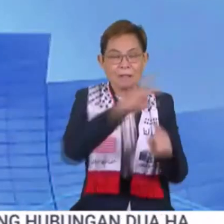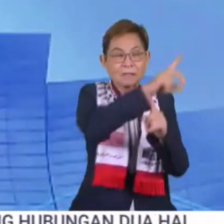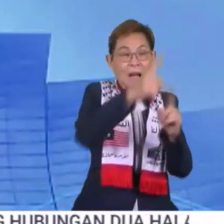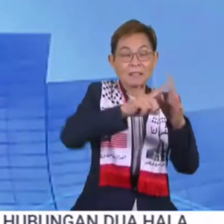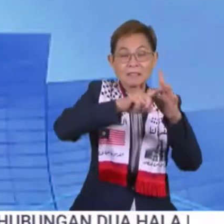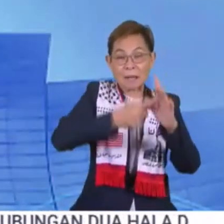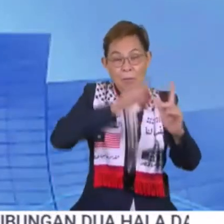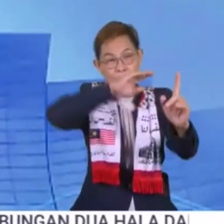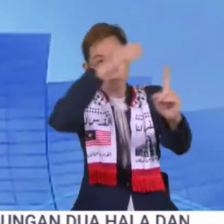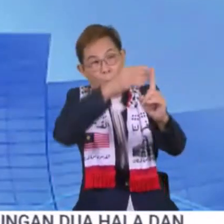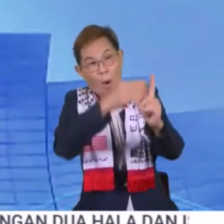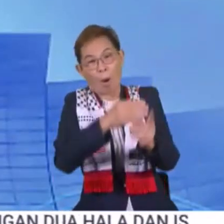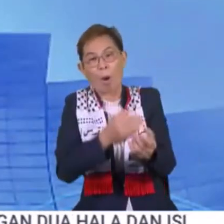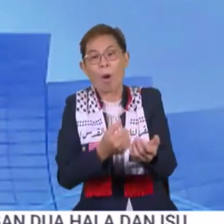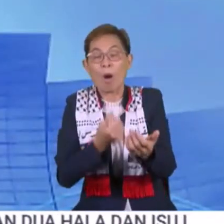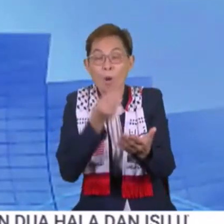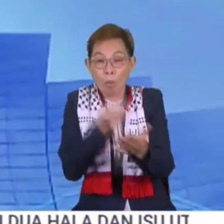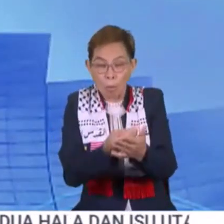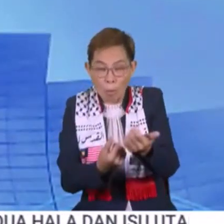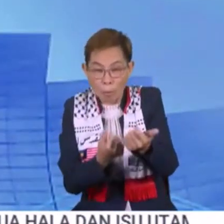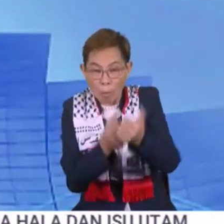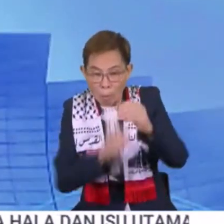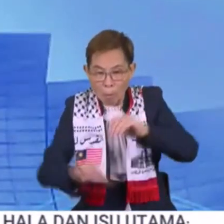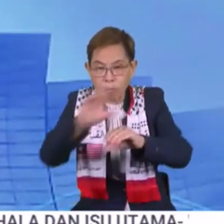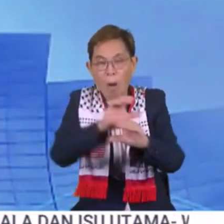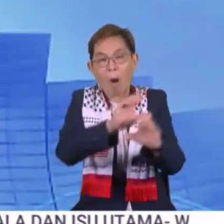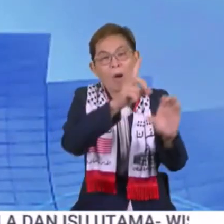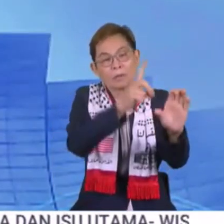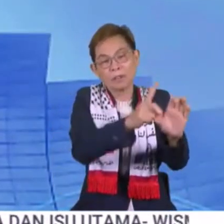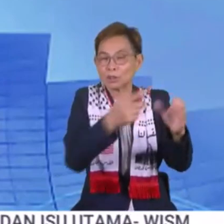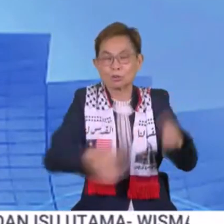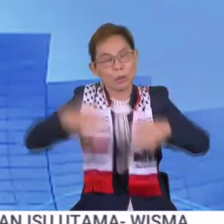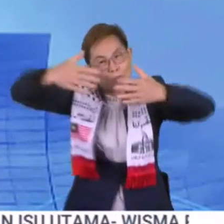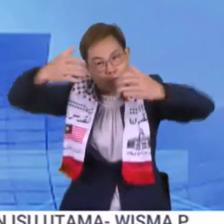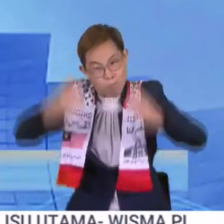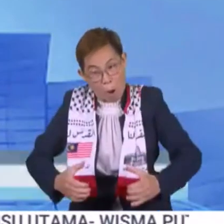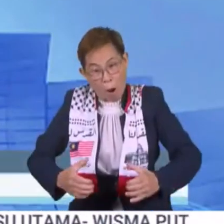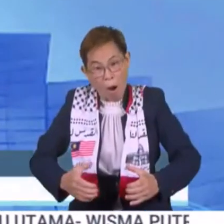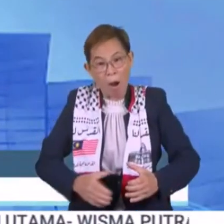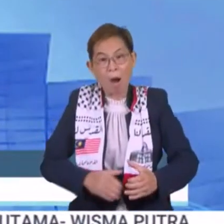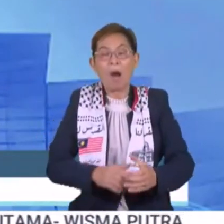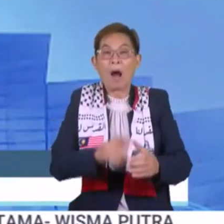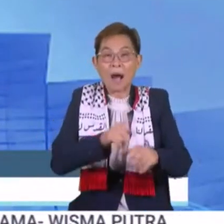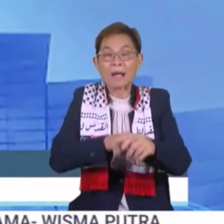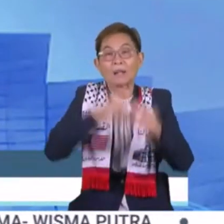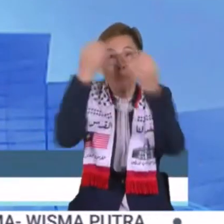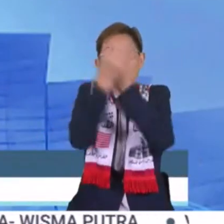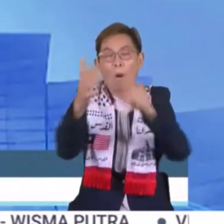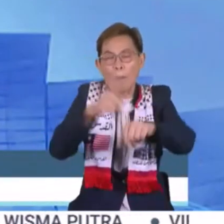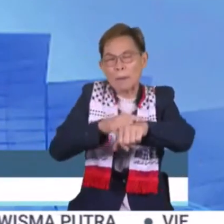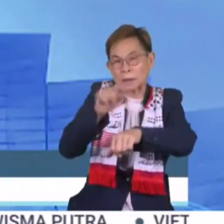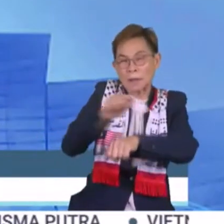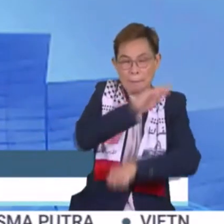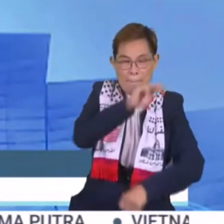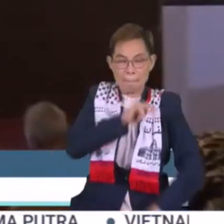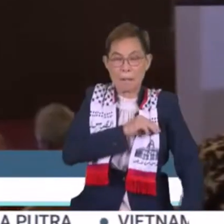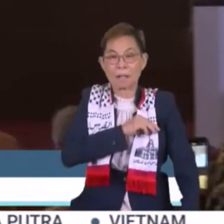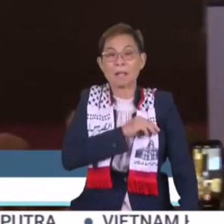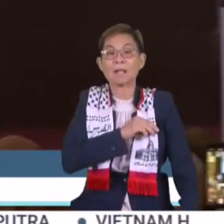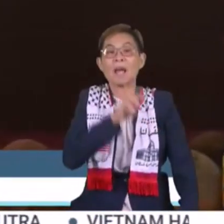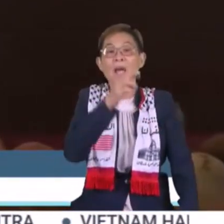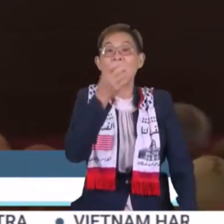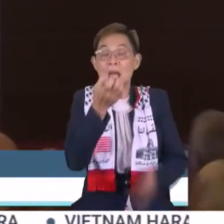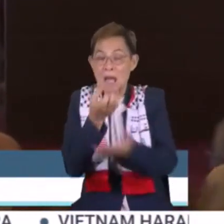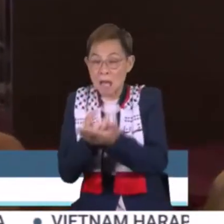Tarikh pelaksanaan penyasaran subsidi diesel telah dimuktamadkan. Ia akan diumum dalam masa terdekat. Menteri Ekonomi Rafizi